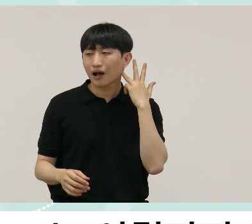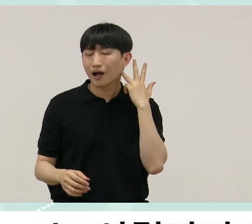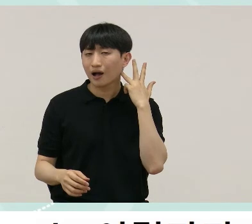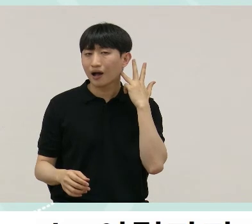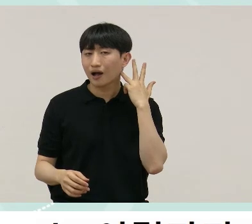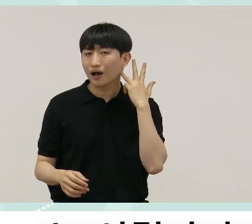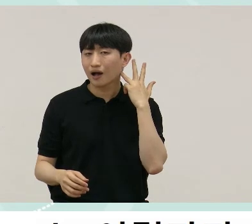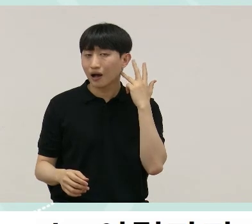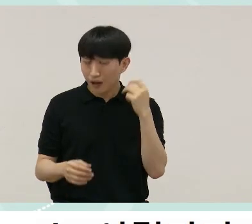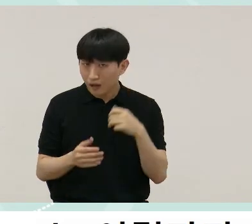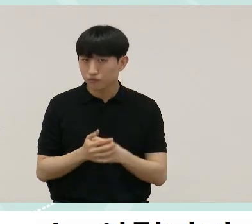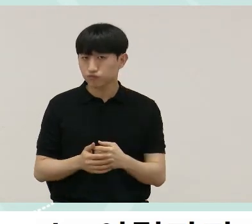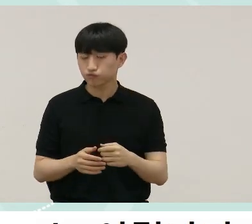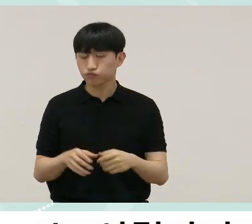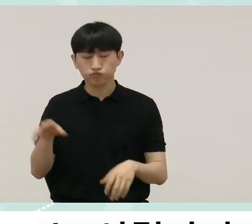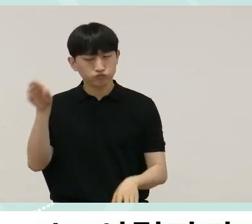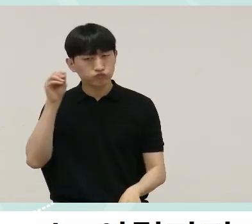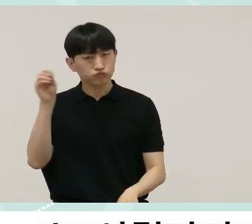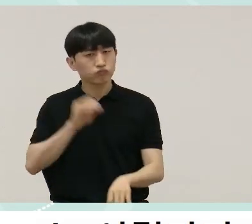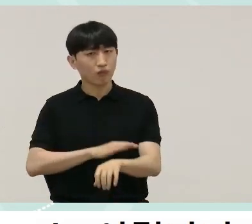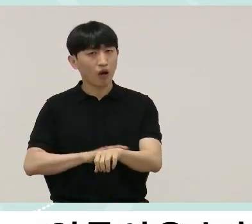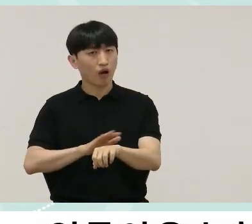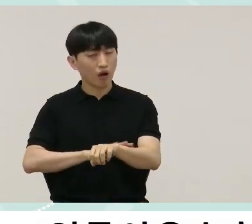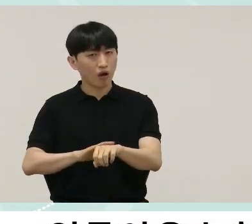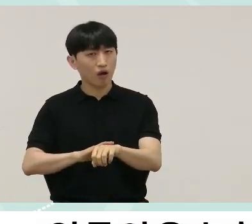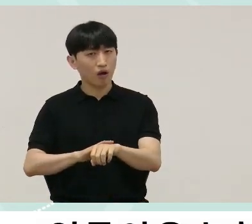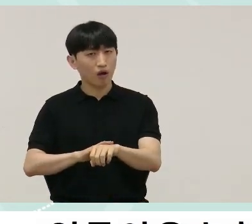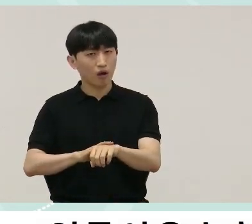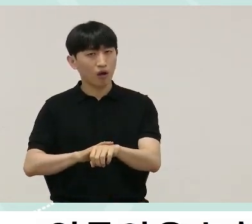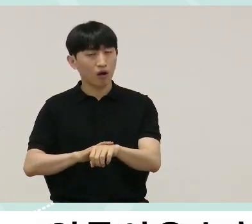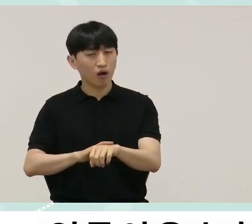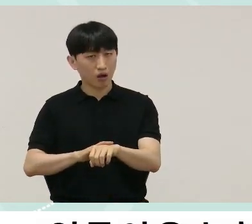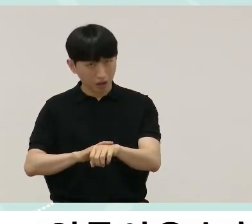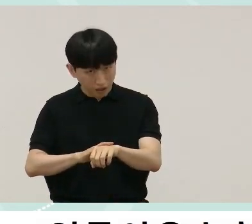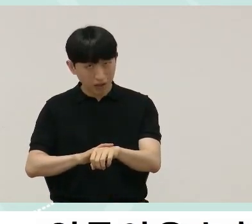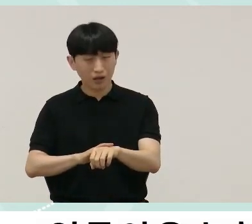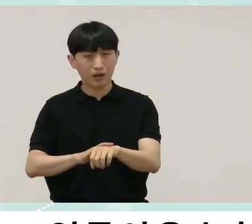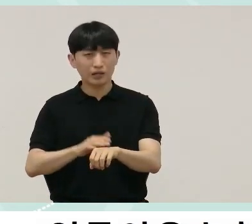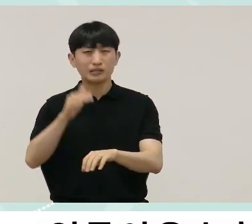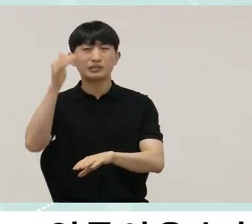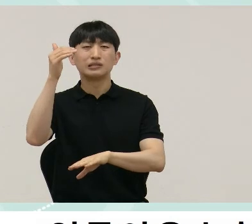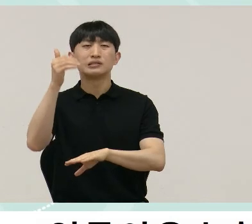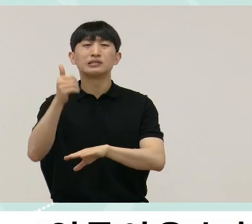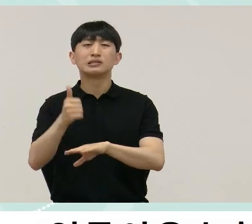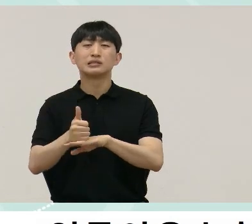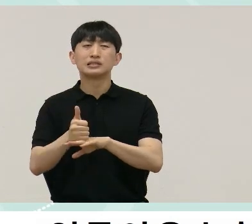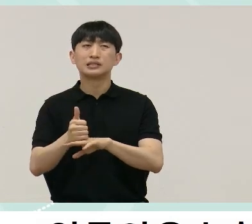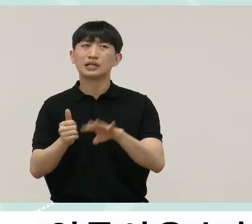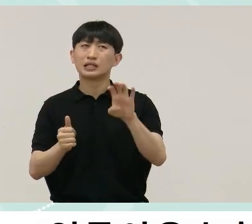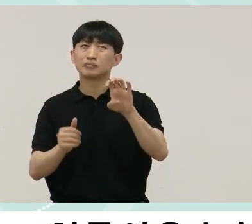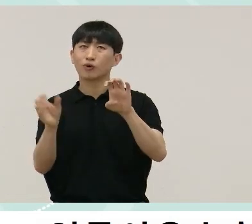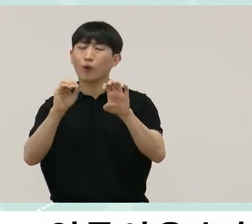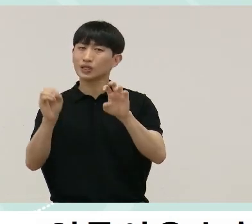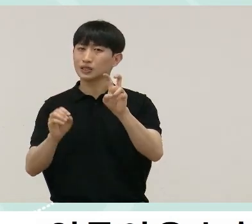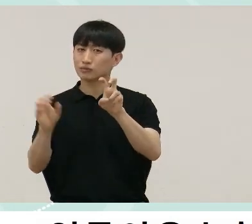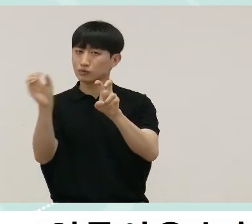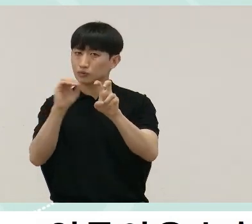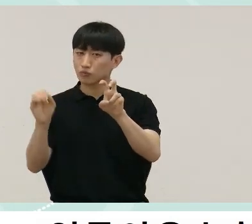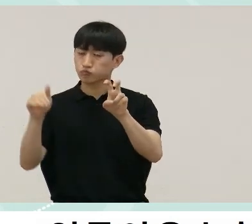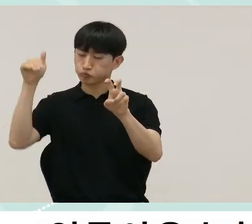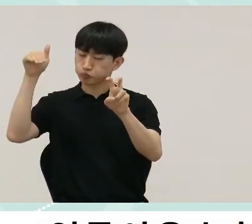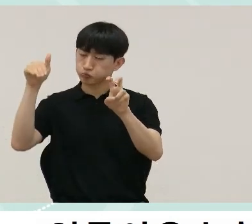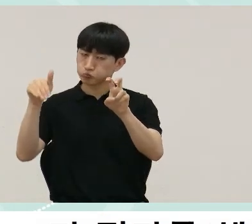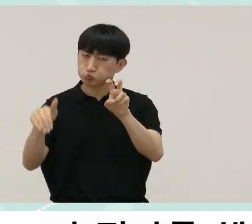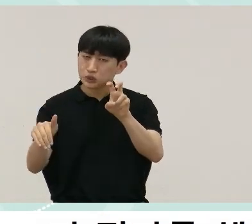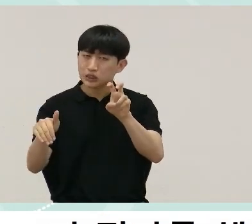소리는 잘 듣는데 듣기 평가를 해보면 처음에는 좀 올라가는 것 같더니 결국 40%, 20% 떨어지면서